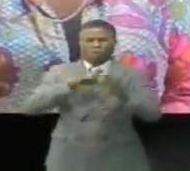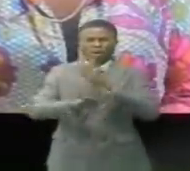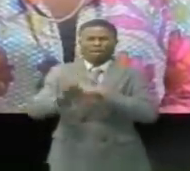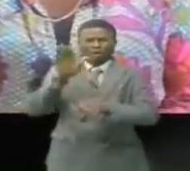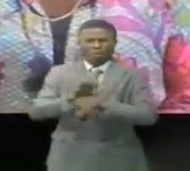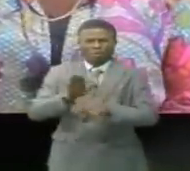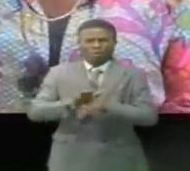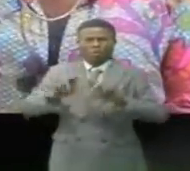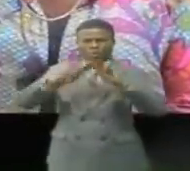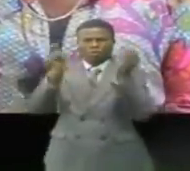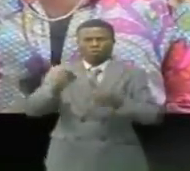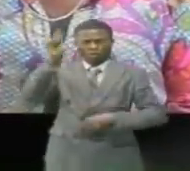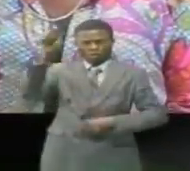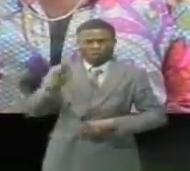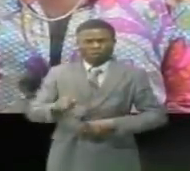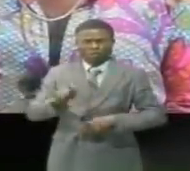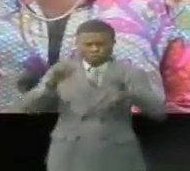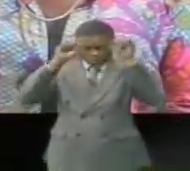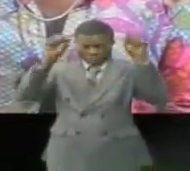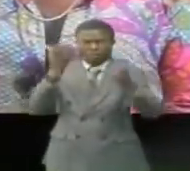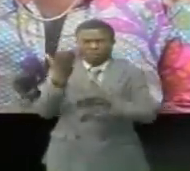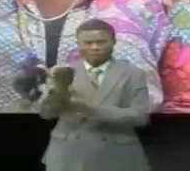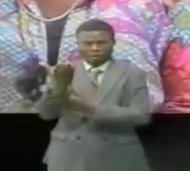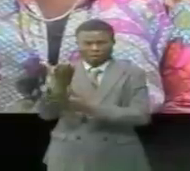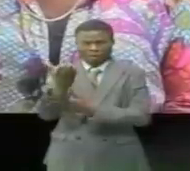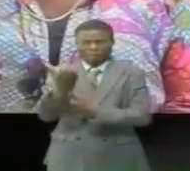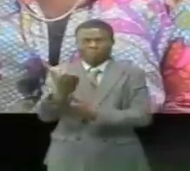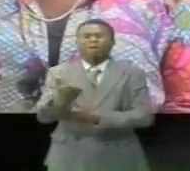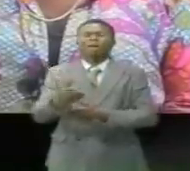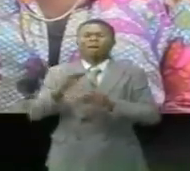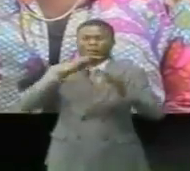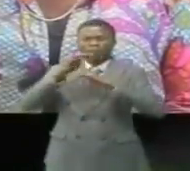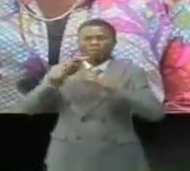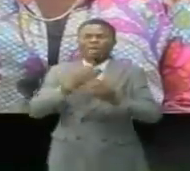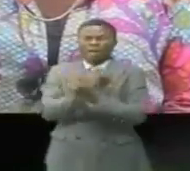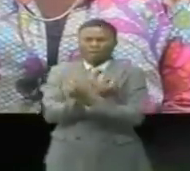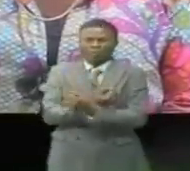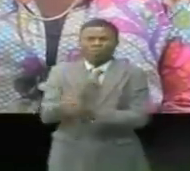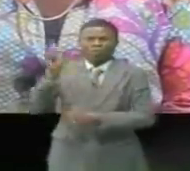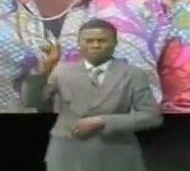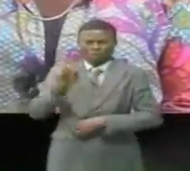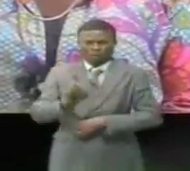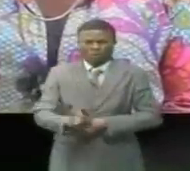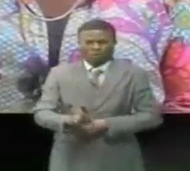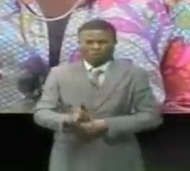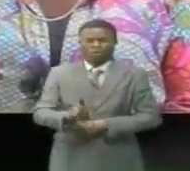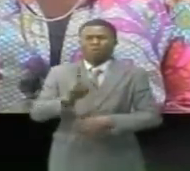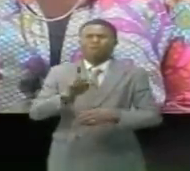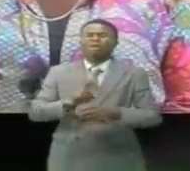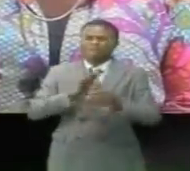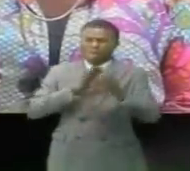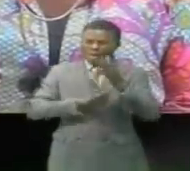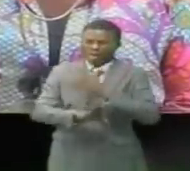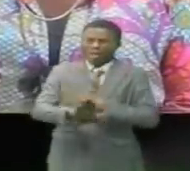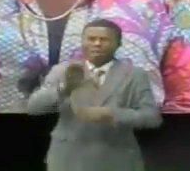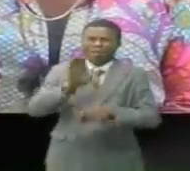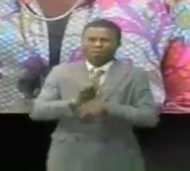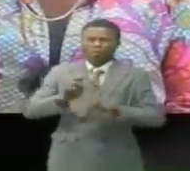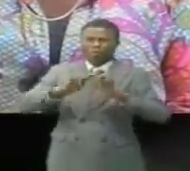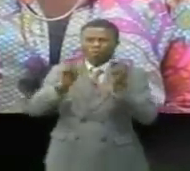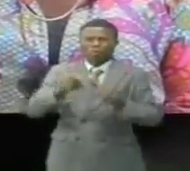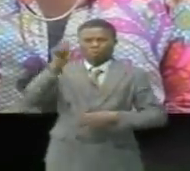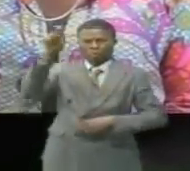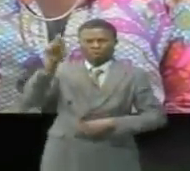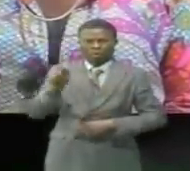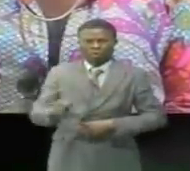le président lançait un message pathétique qui viennent ici, qui viennent s'enrôler massivement dans l'armée. C'est